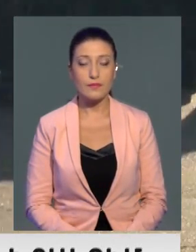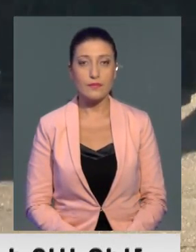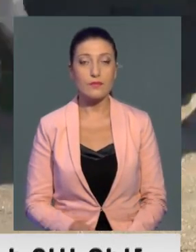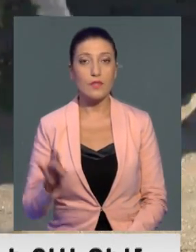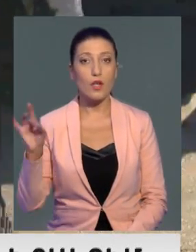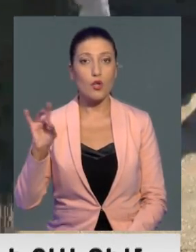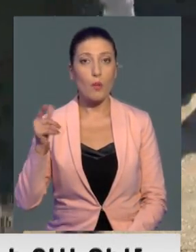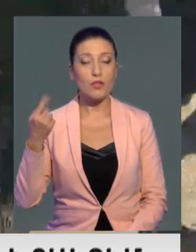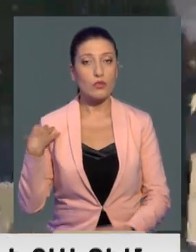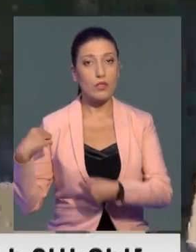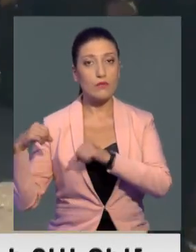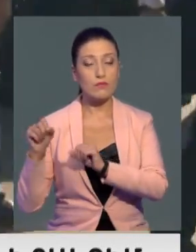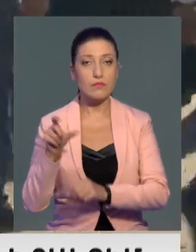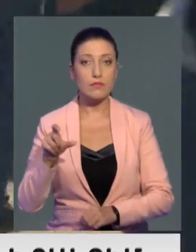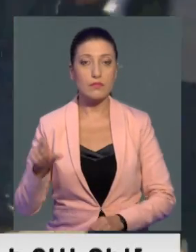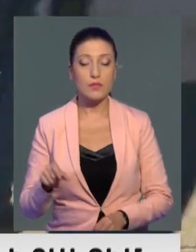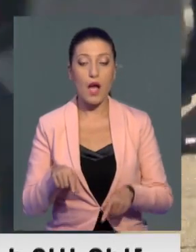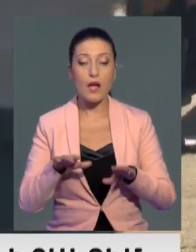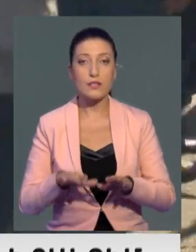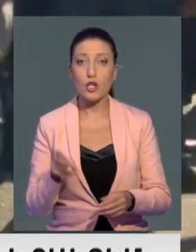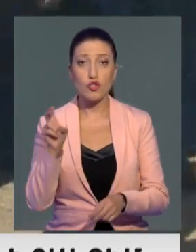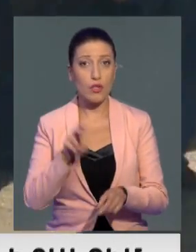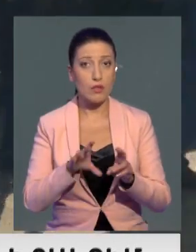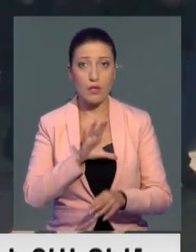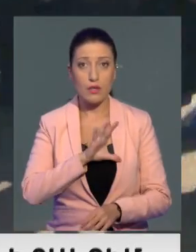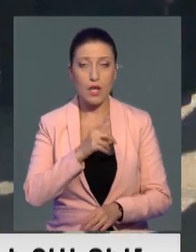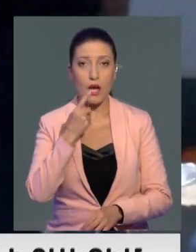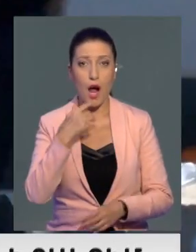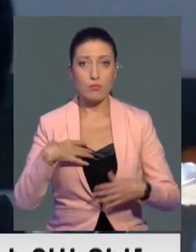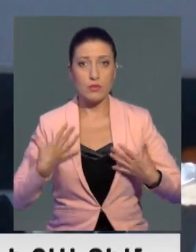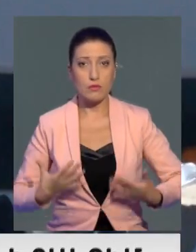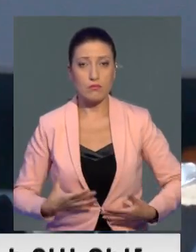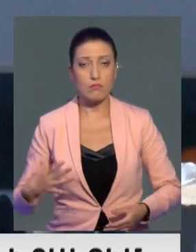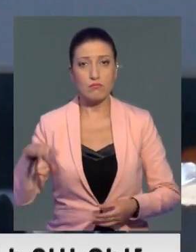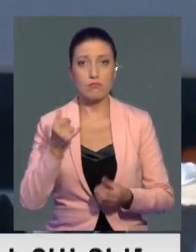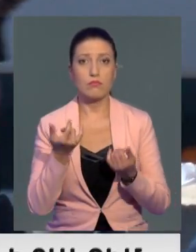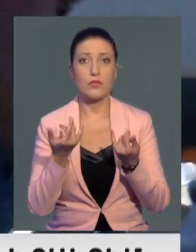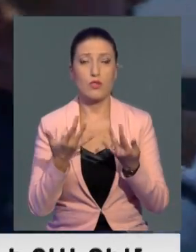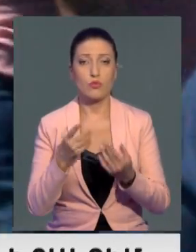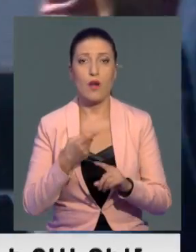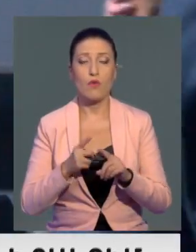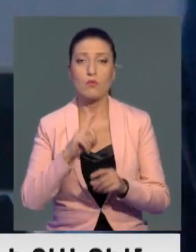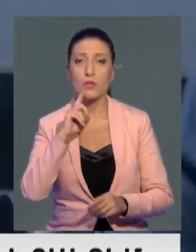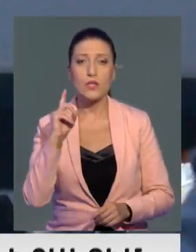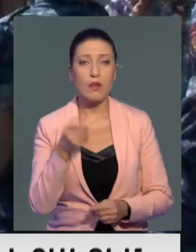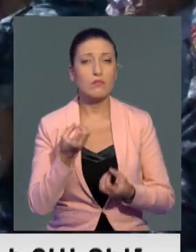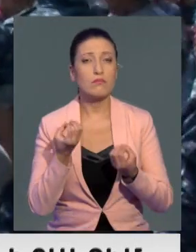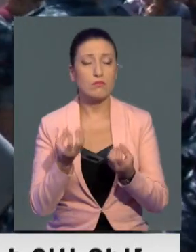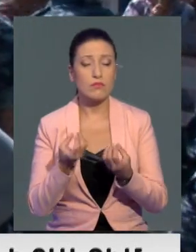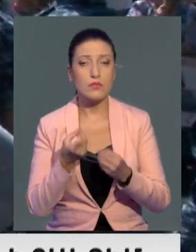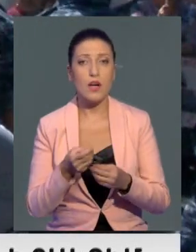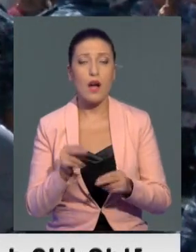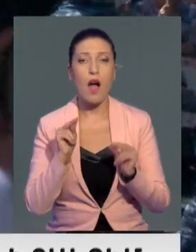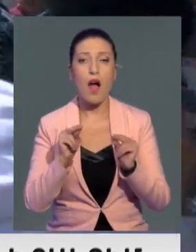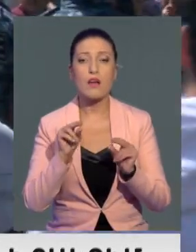Ռոբերտ Քոչարյանի աջակիցները այստեղ չեն եկել Կարմիր հագած, նրանք պահանջում են, որ մեկ տարի շարունակ կատարվող